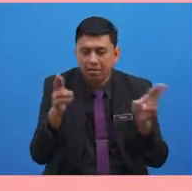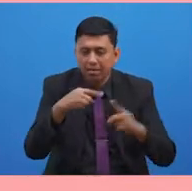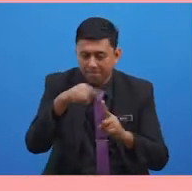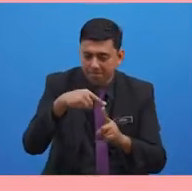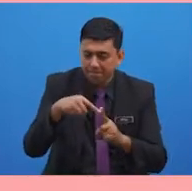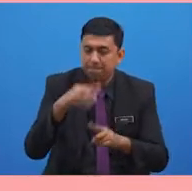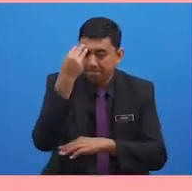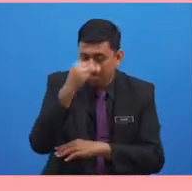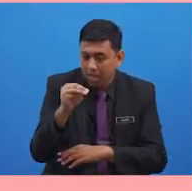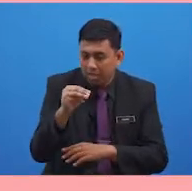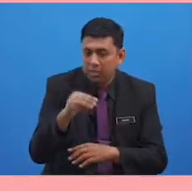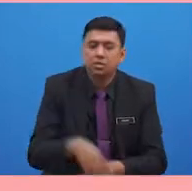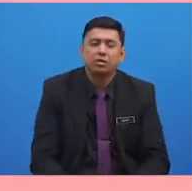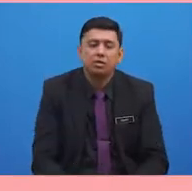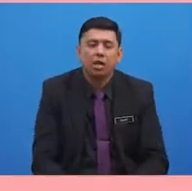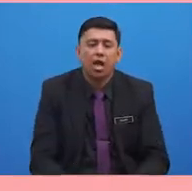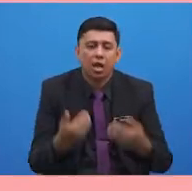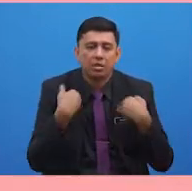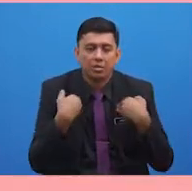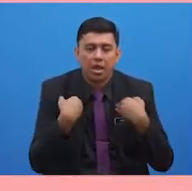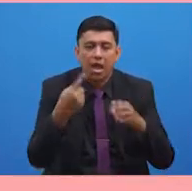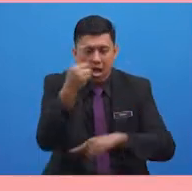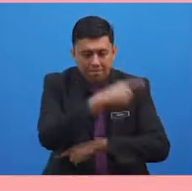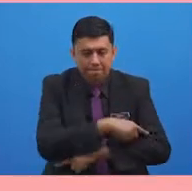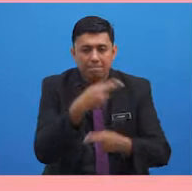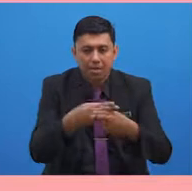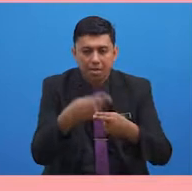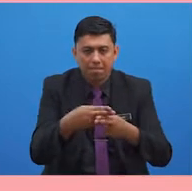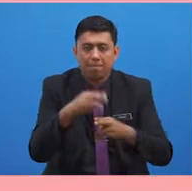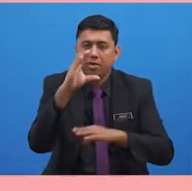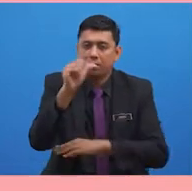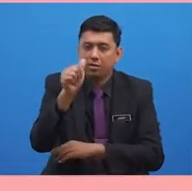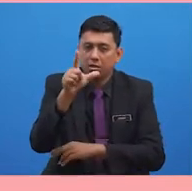maka bermulalah hari penamaan calon yang terdiri